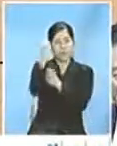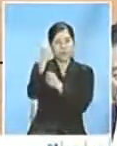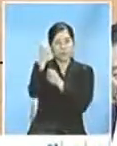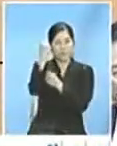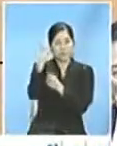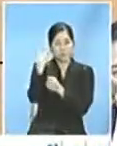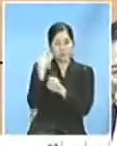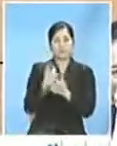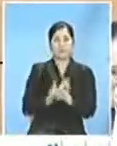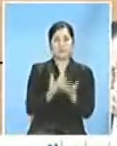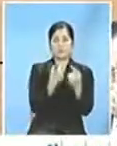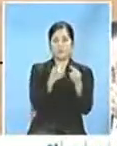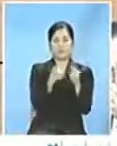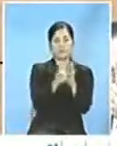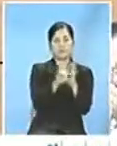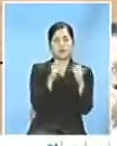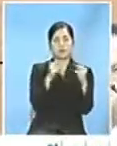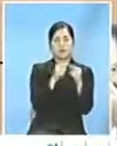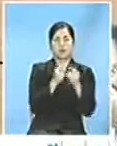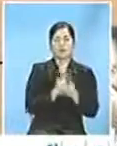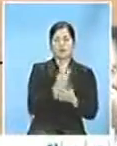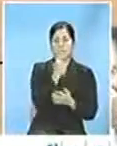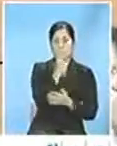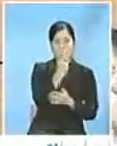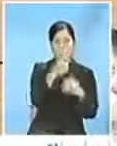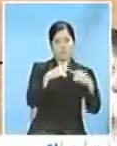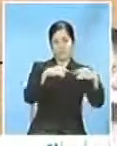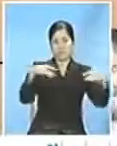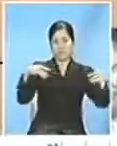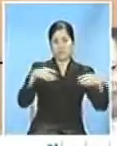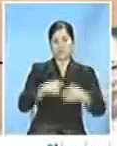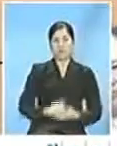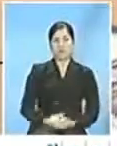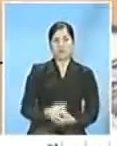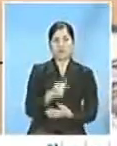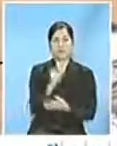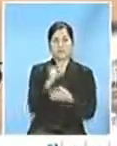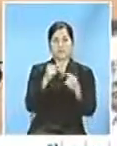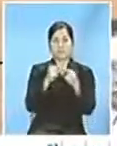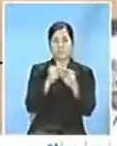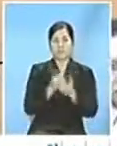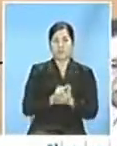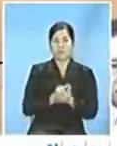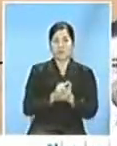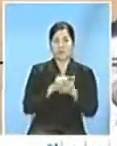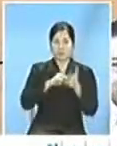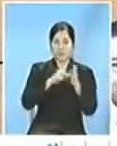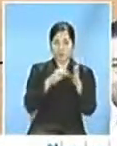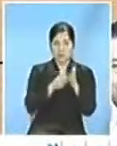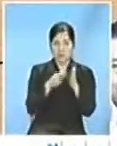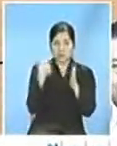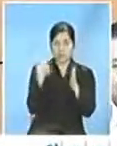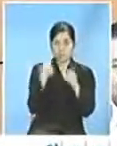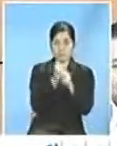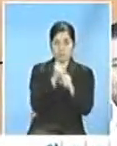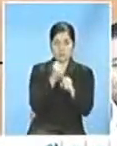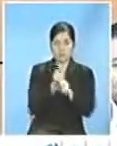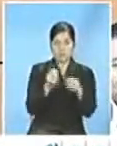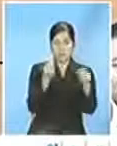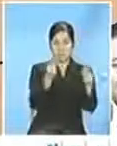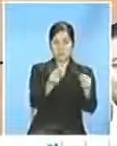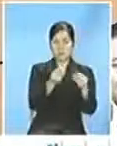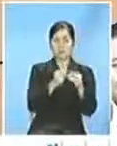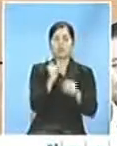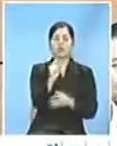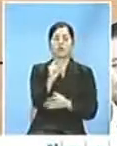งเบนประเด็นเพราะไปปรองสภาปรองดองไปทำเพื่ออะไรครับเพื่อในที่สุดก